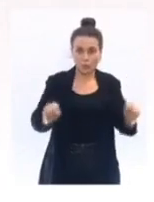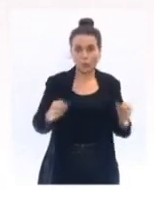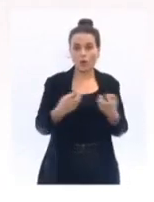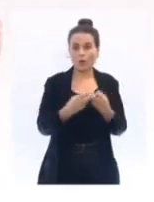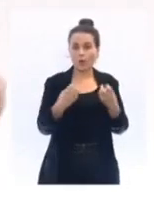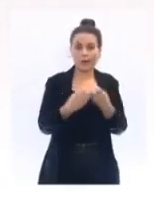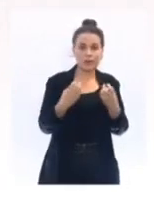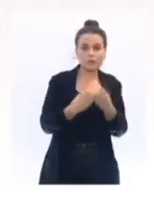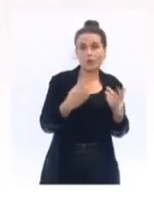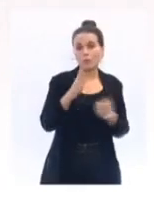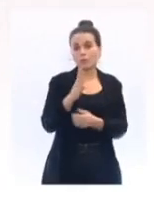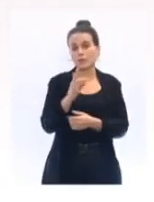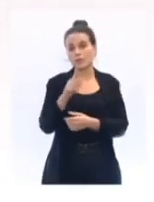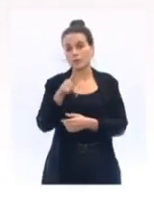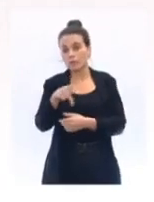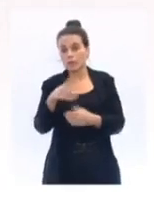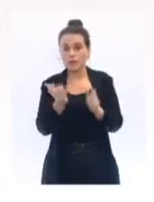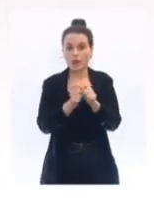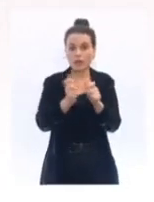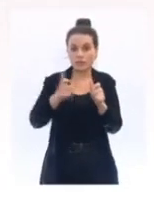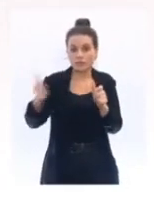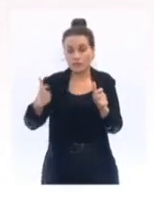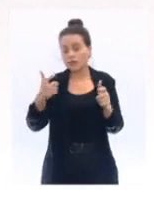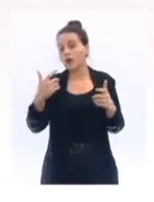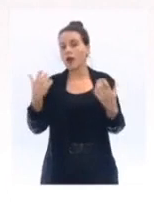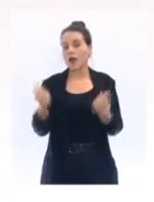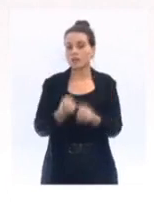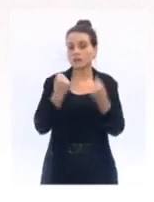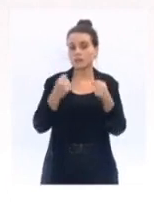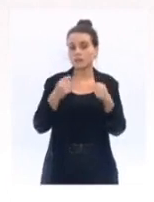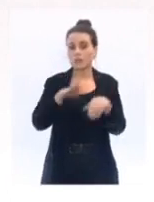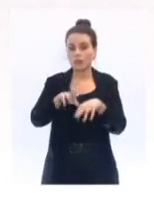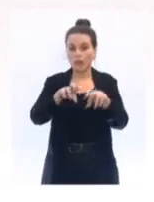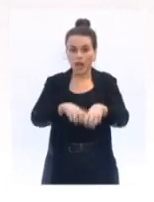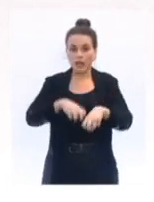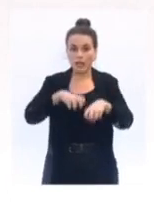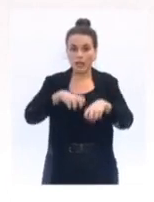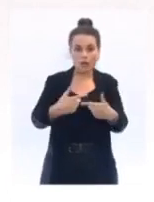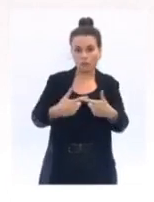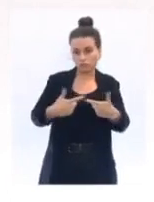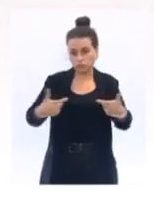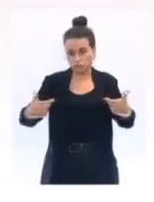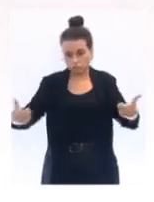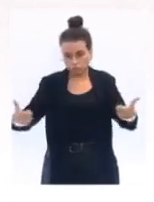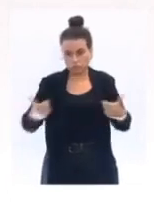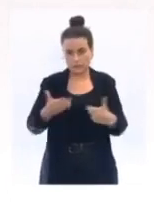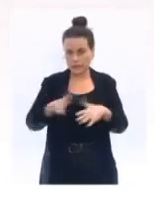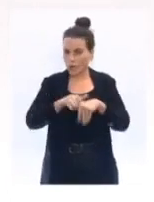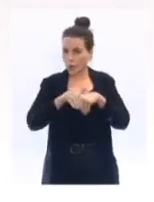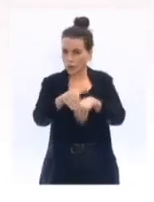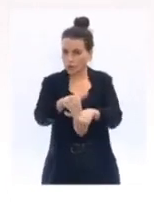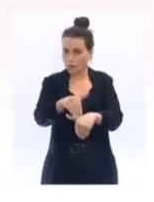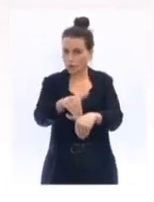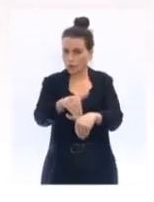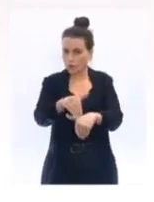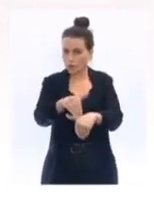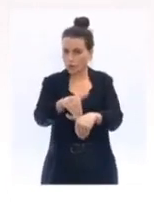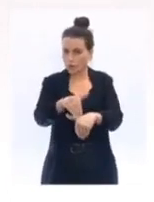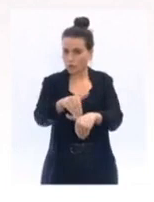du soin, ceux du service à la personne, notamment de l'aide à domicile ou de la garde